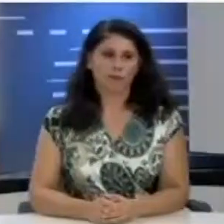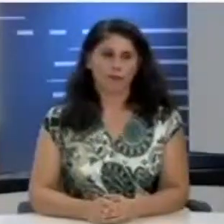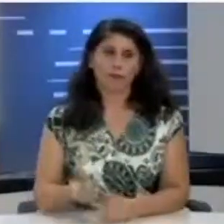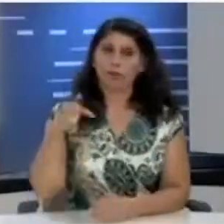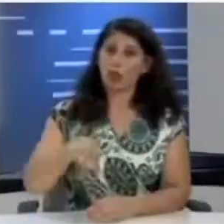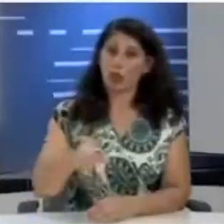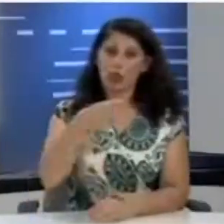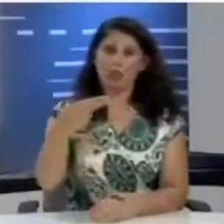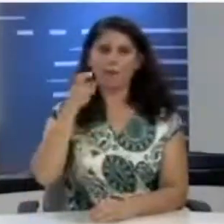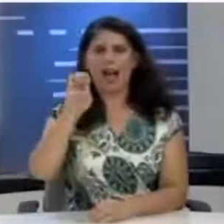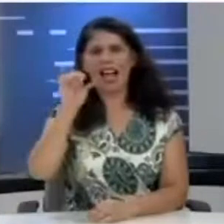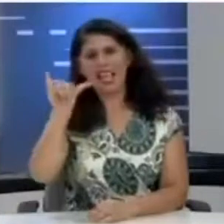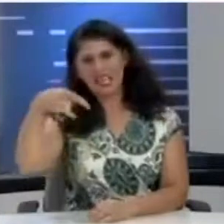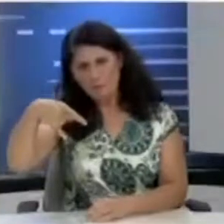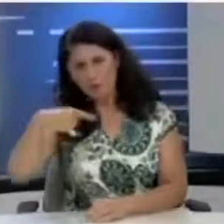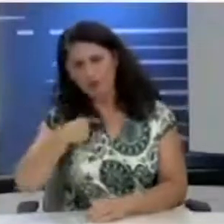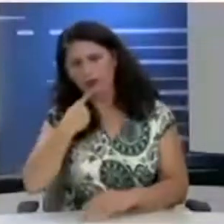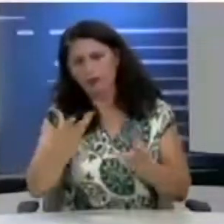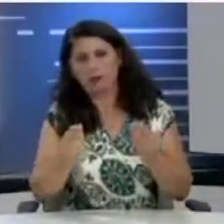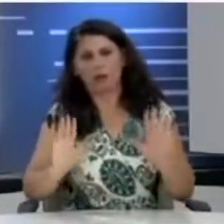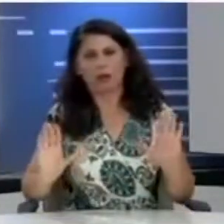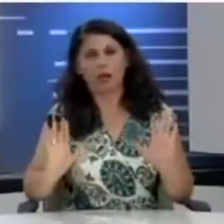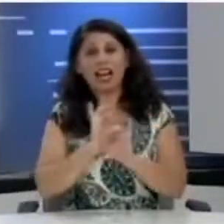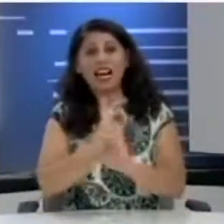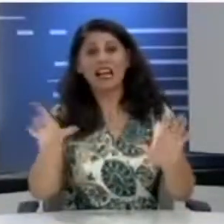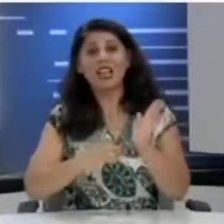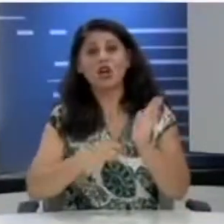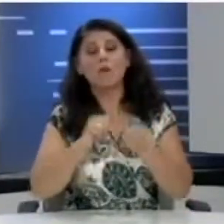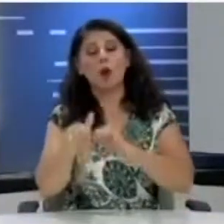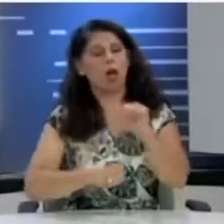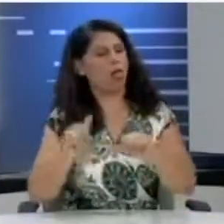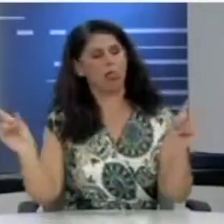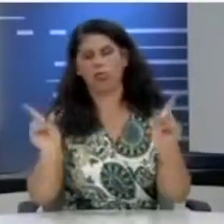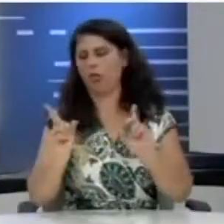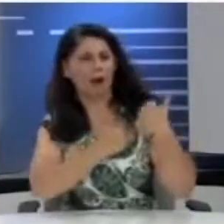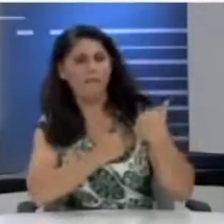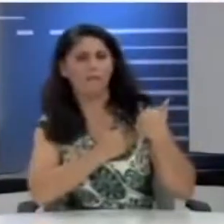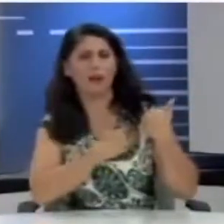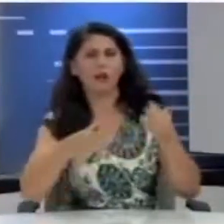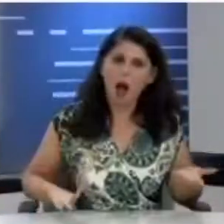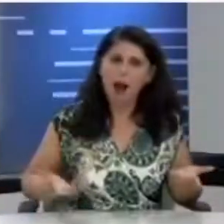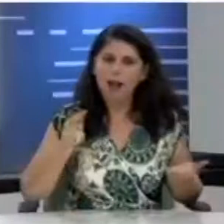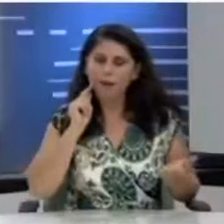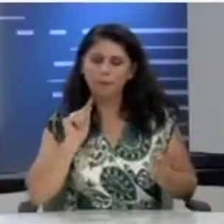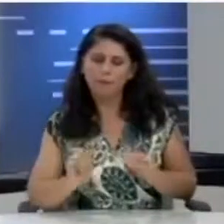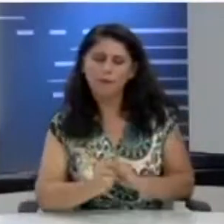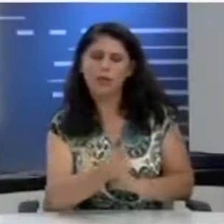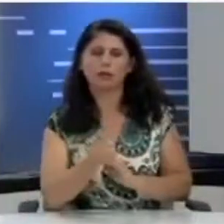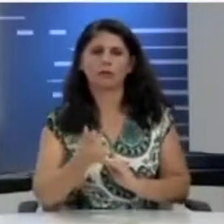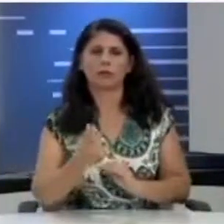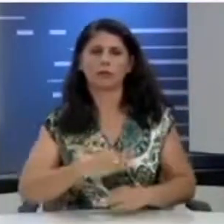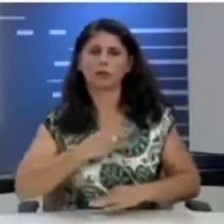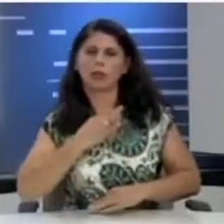έφτασε και στο θέμα του νέου διοικητή της ΕΥΠ. Κανένα νόμο δεν πρόκειται να αλλάξουμε, κύριε Τσίπρα, αλλά το υπονοούμενο του κύριου